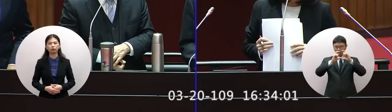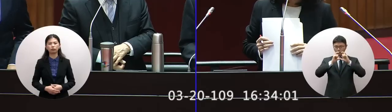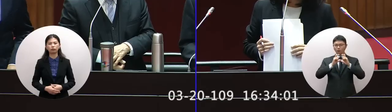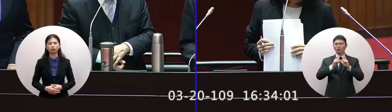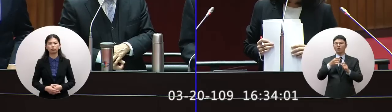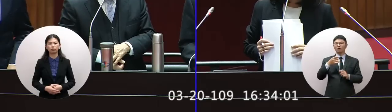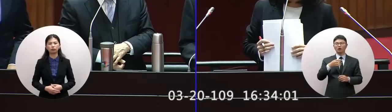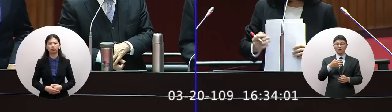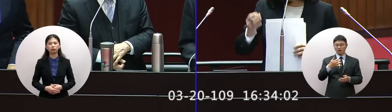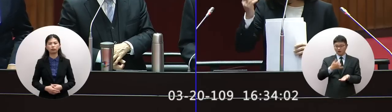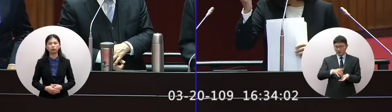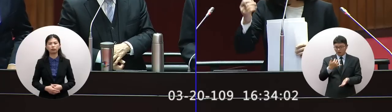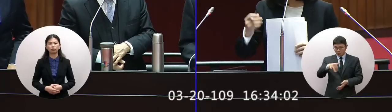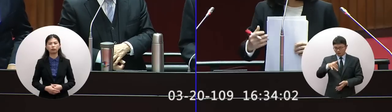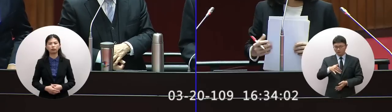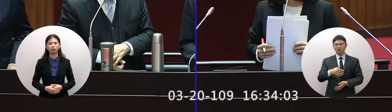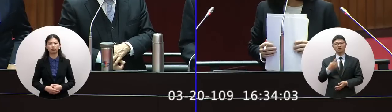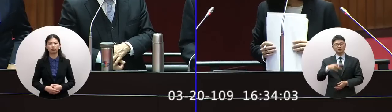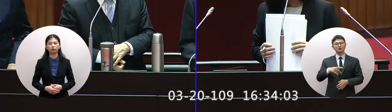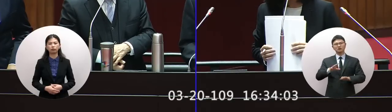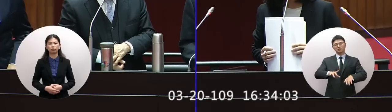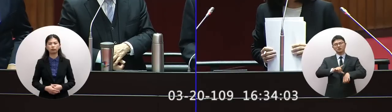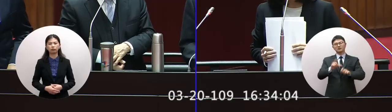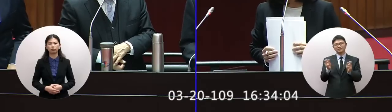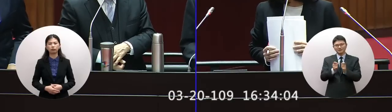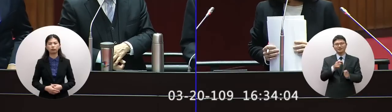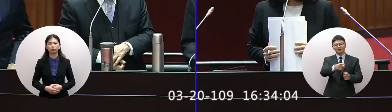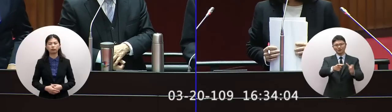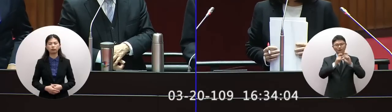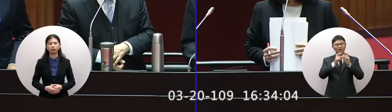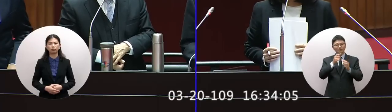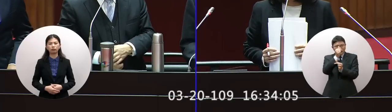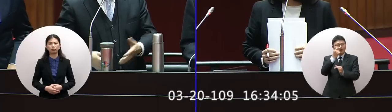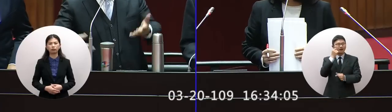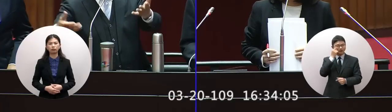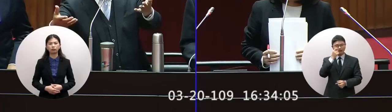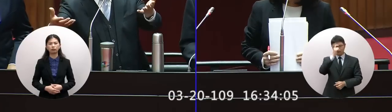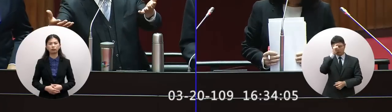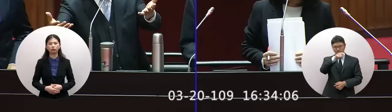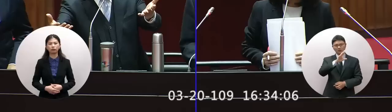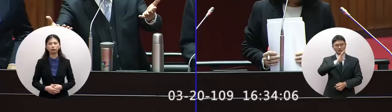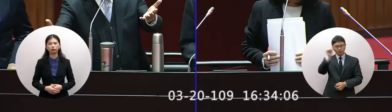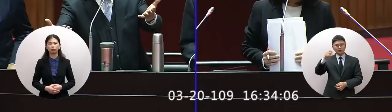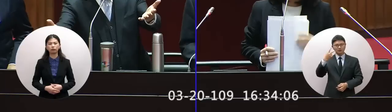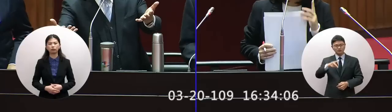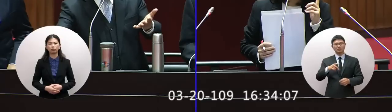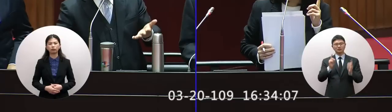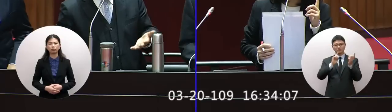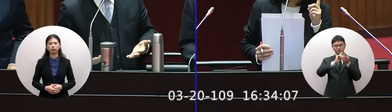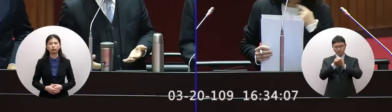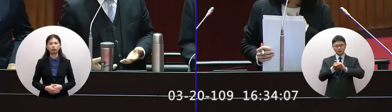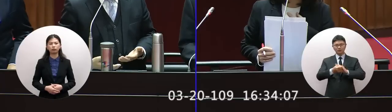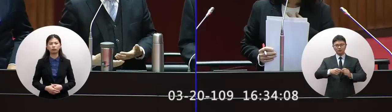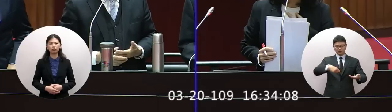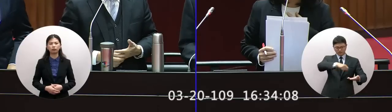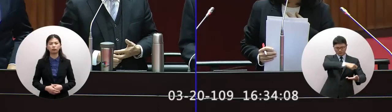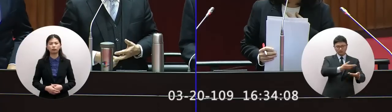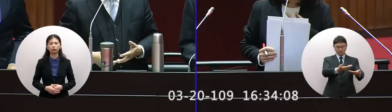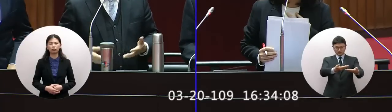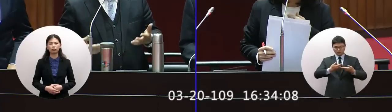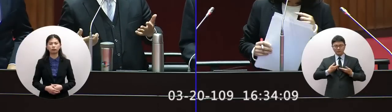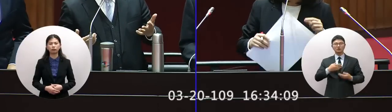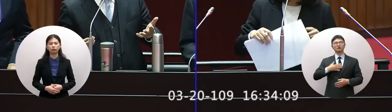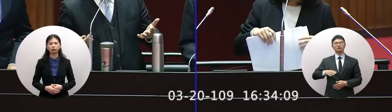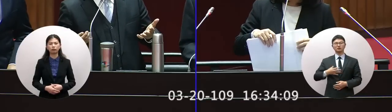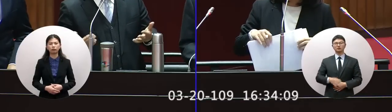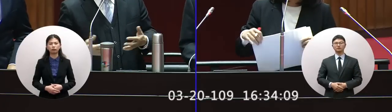给我，回去了之后，不过在短短时间你也很难回复，希望回去用一个书面，用一个书面让我知道